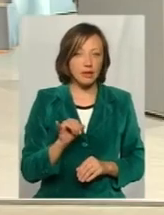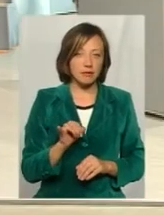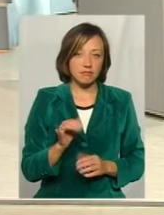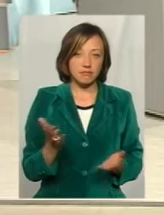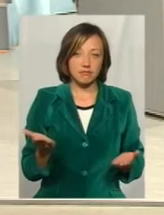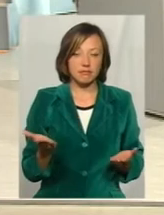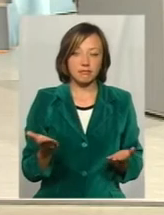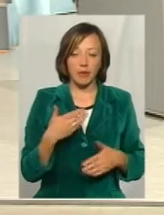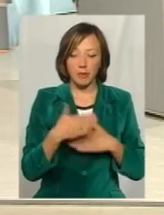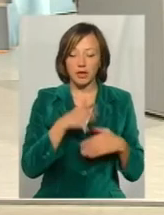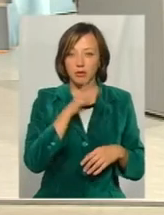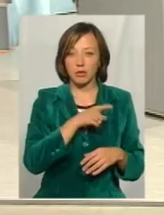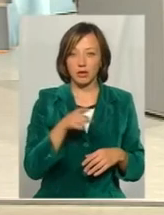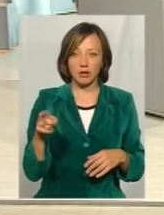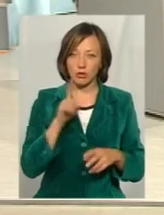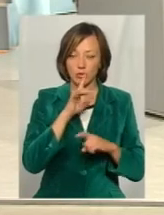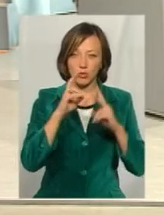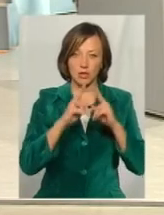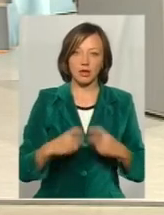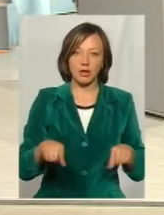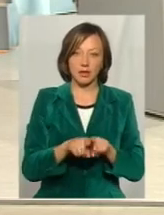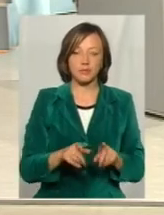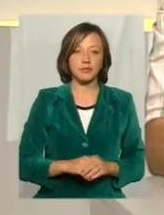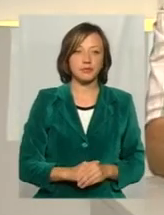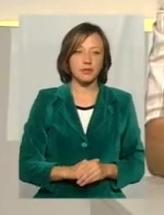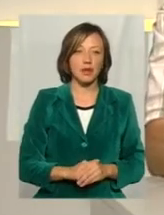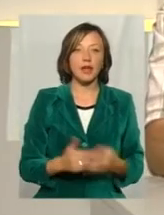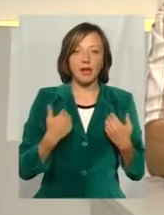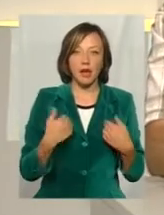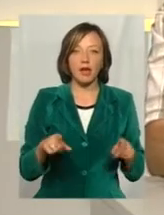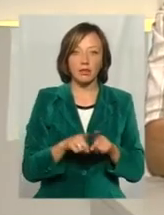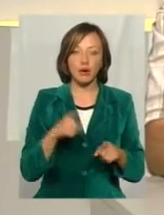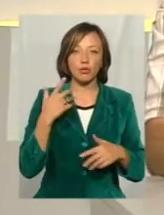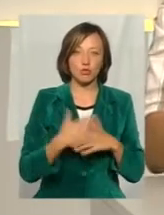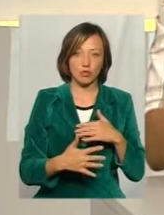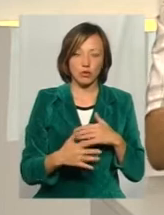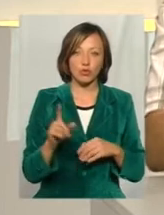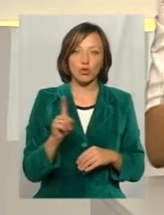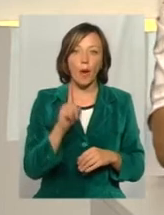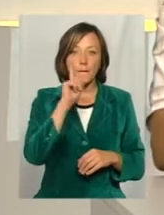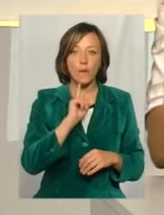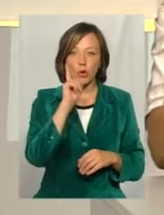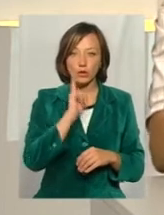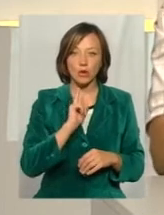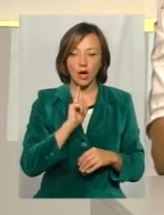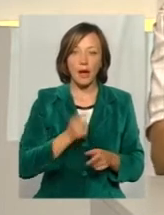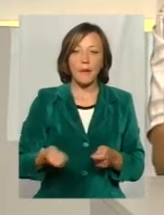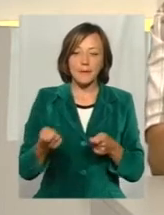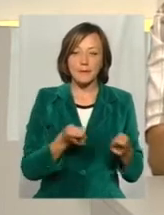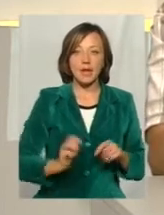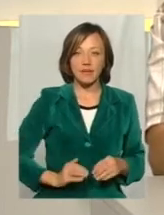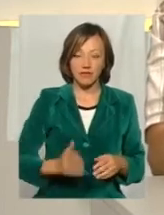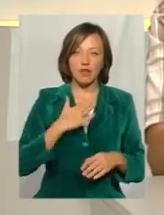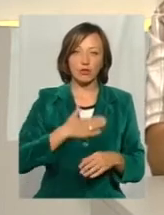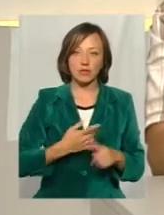чи ми в найближчий період будемо розглядати подібні рішення. Тобто, я так розумію, Поки що перевізники влаштовуються ціна на